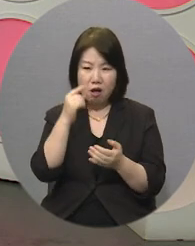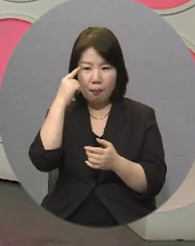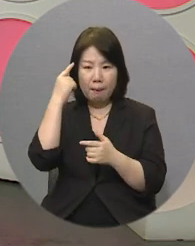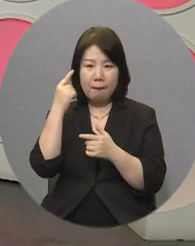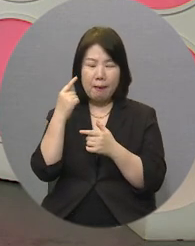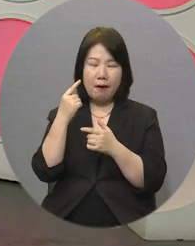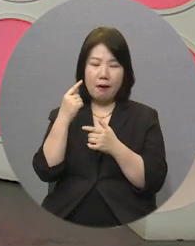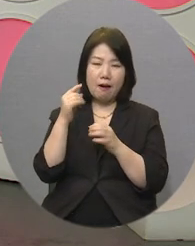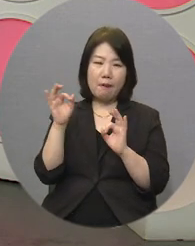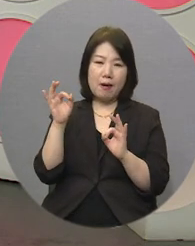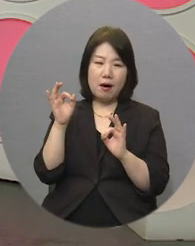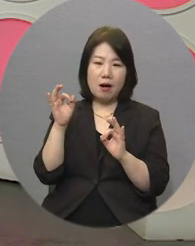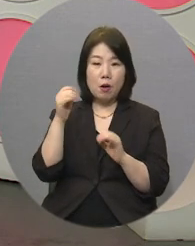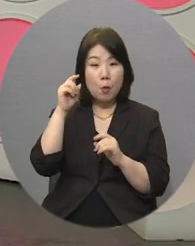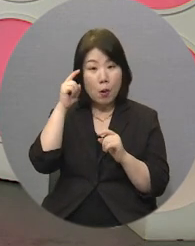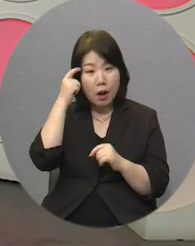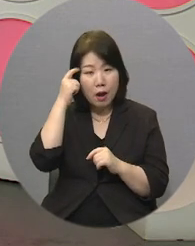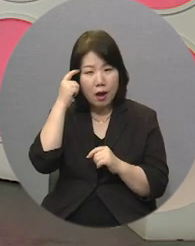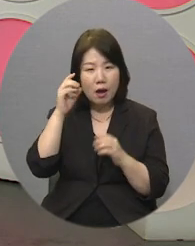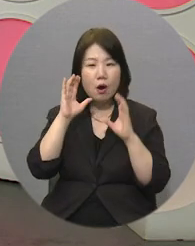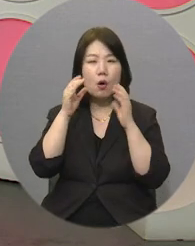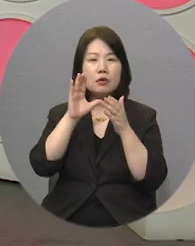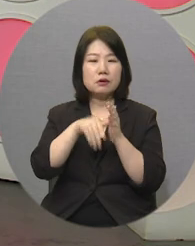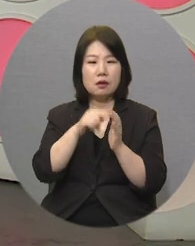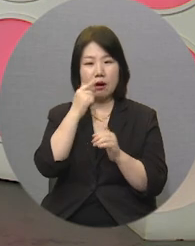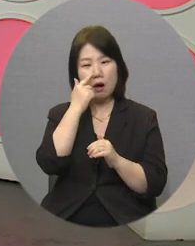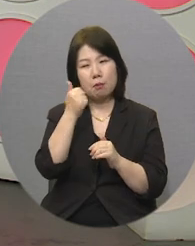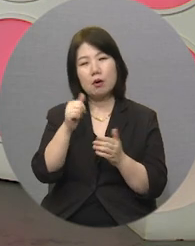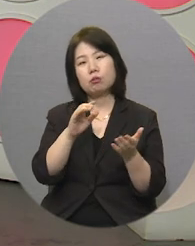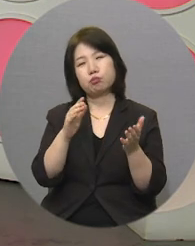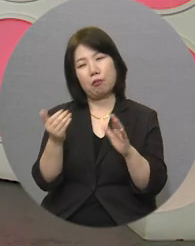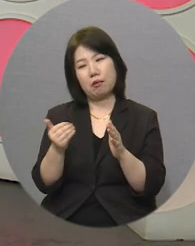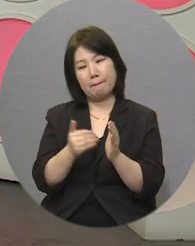어릴 적 아빠가 돌아가셨기 때문입니다.